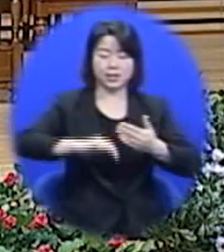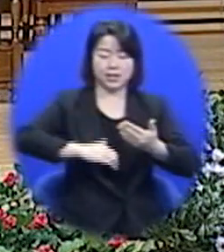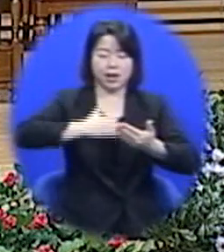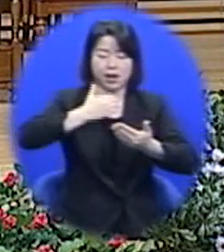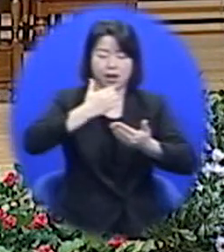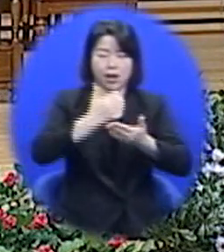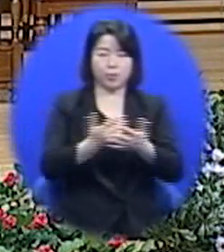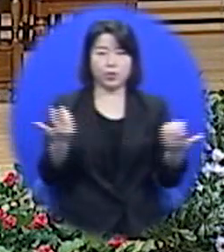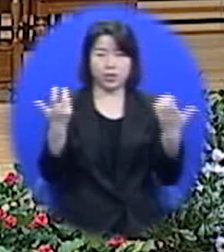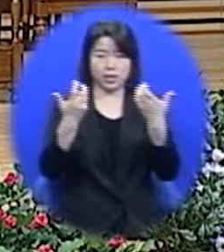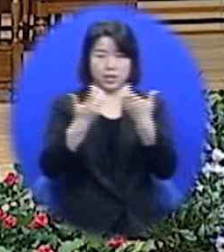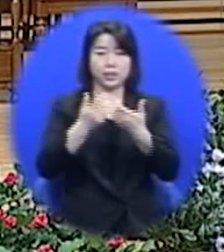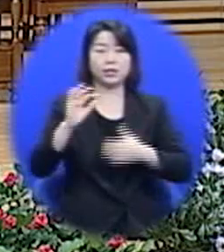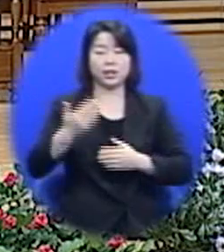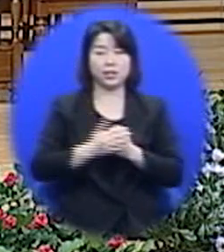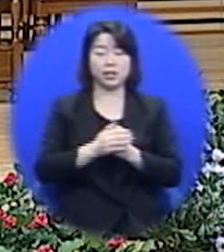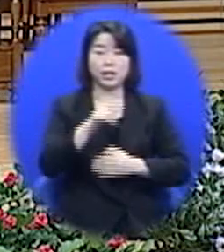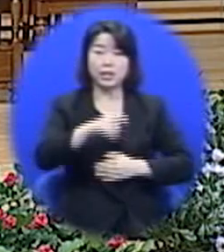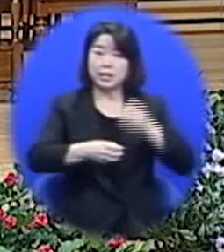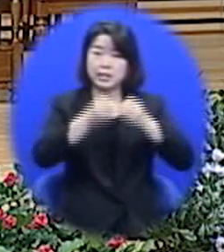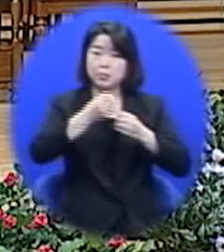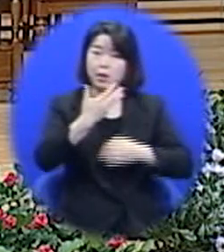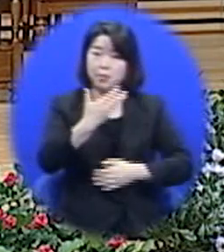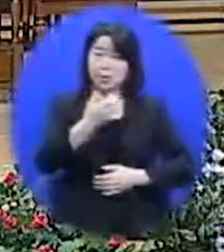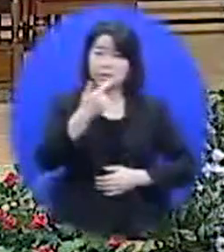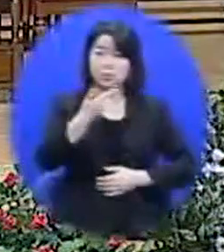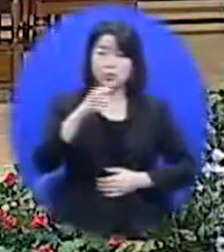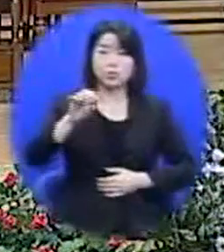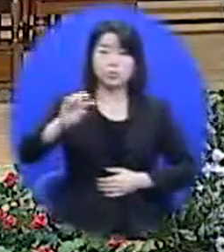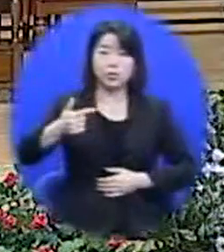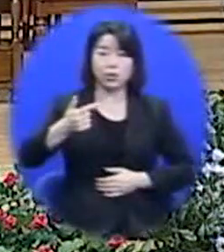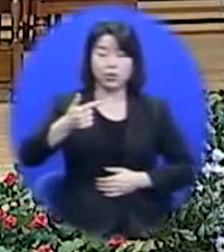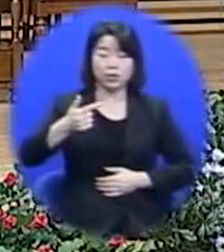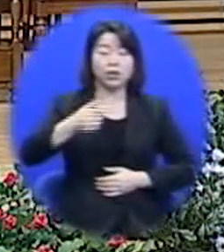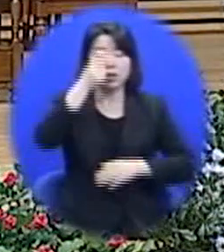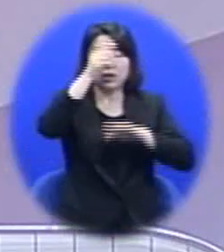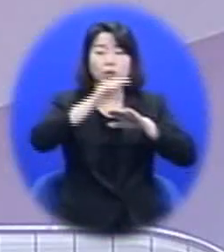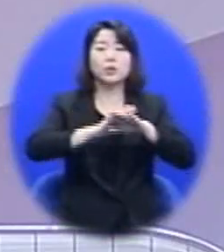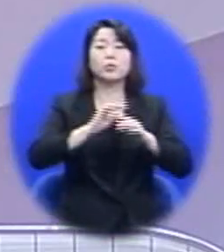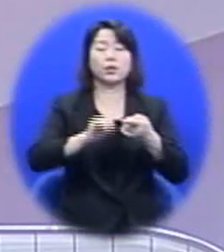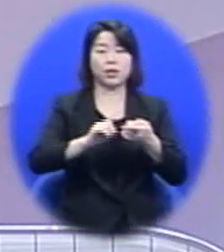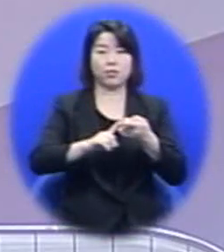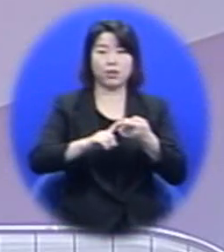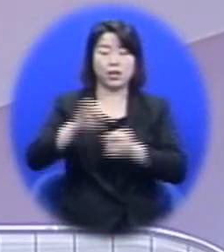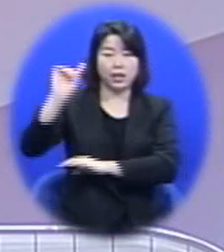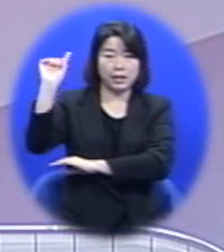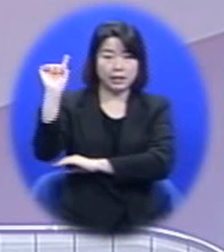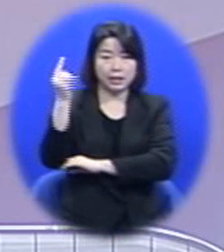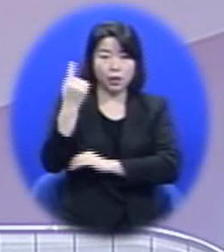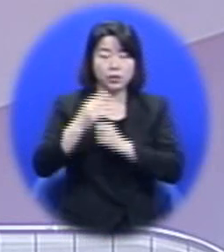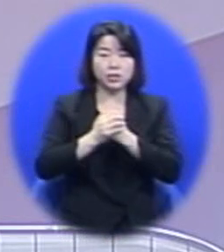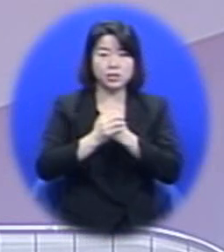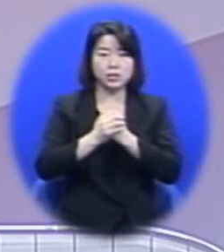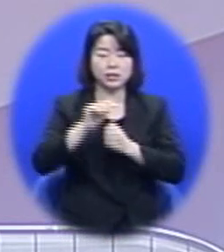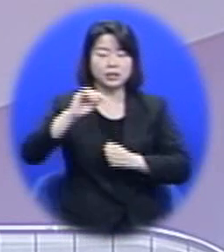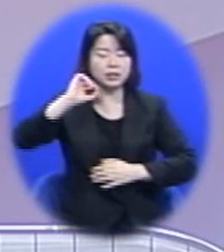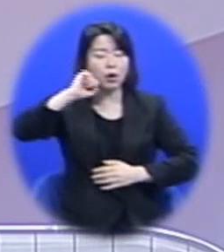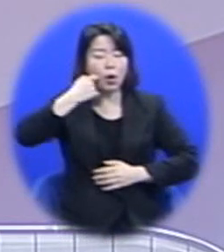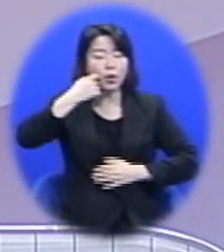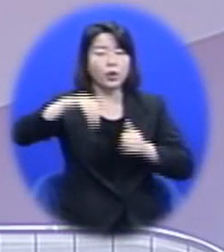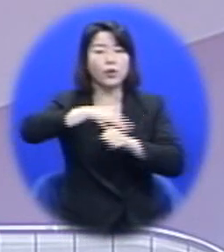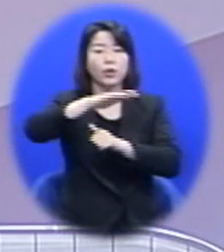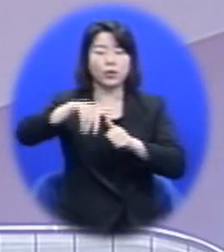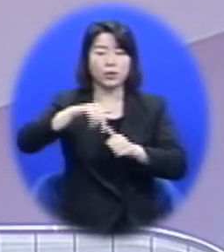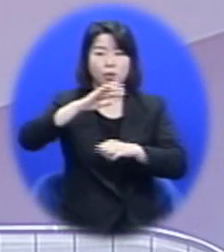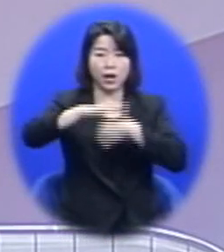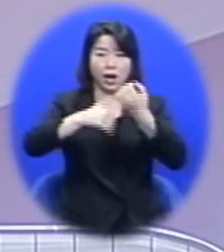됩니다. 이 시편 86편도 기도입니다. 다윗이 큰 어려움에 빠져서 하나님께